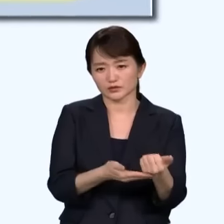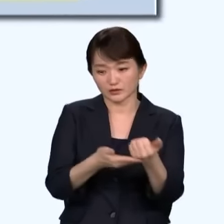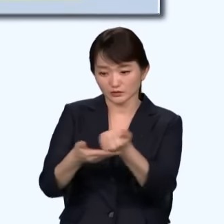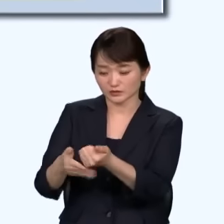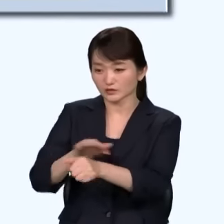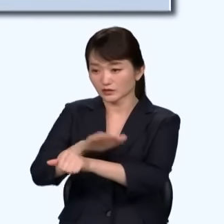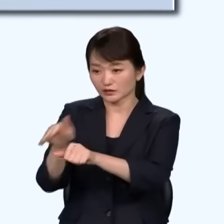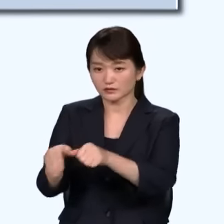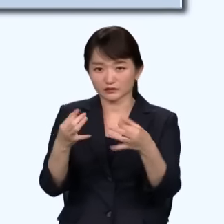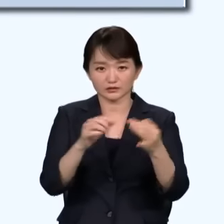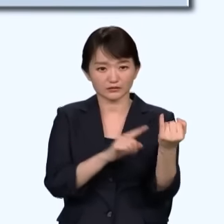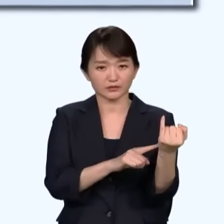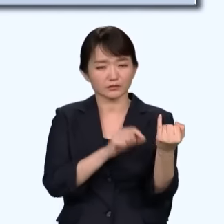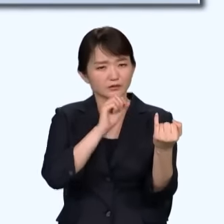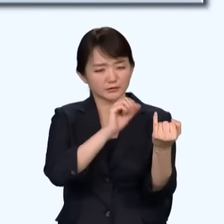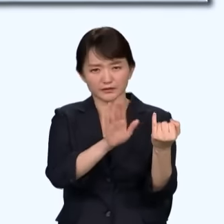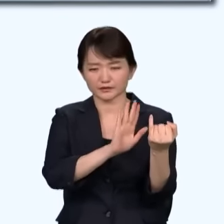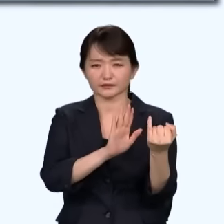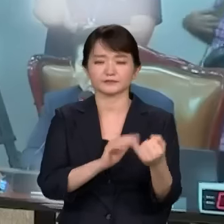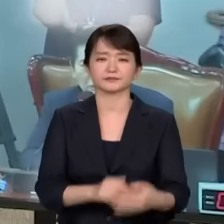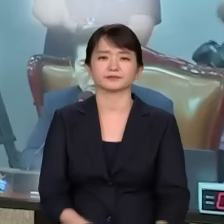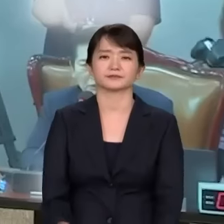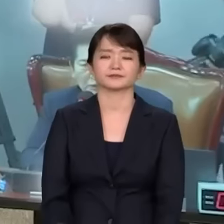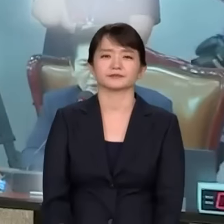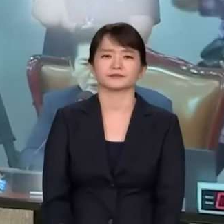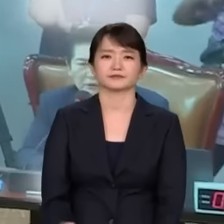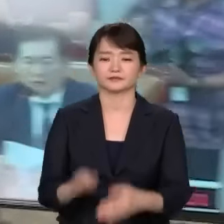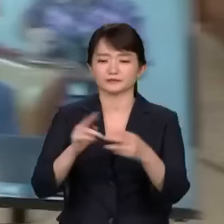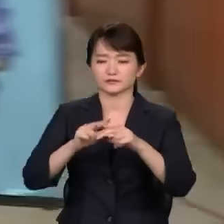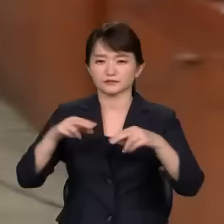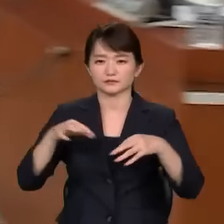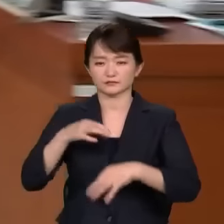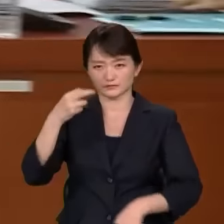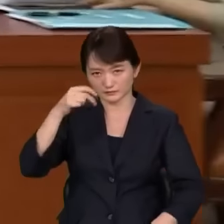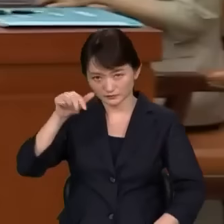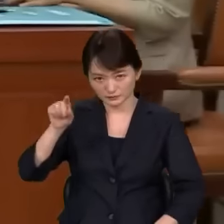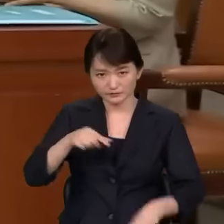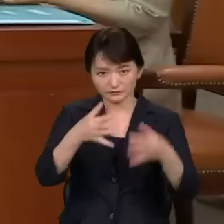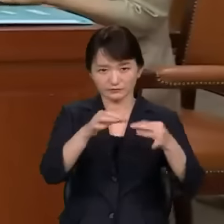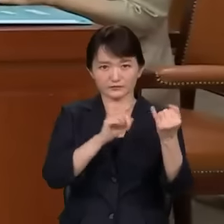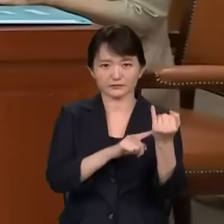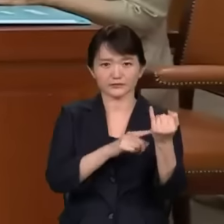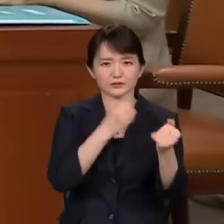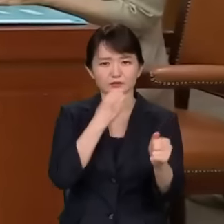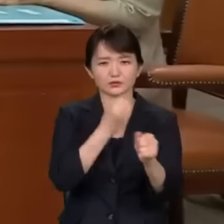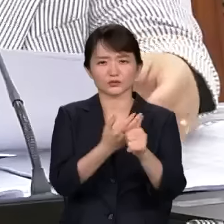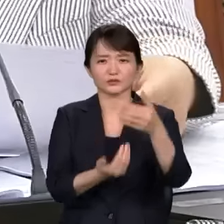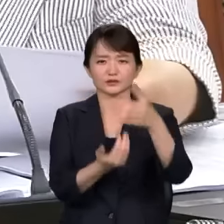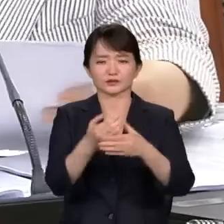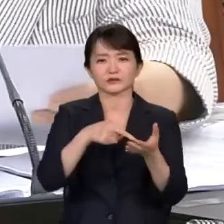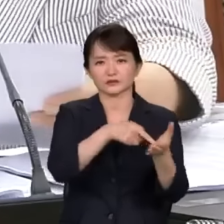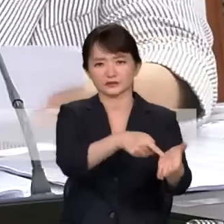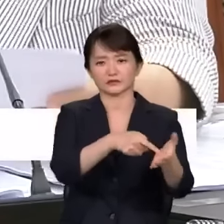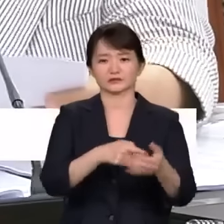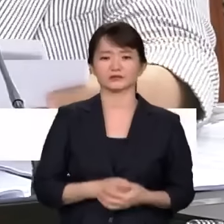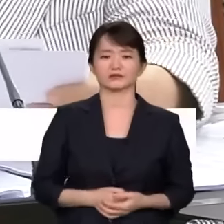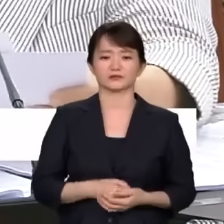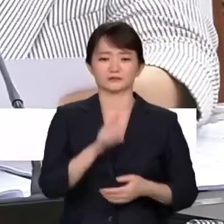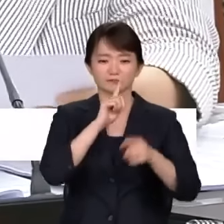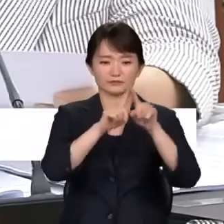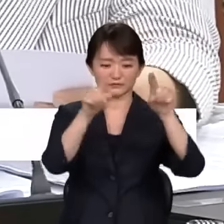게 아니었다는 이유를 든 것으로 알려졌습니다. 공수처에도 김 여사에 대한 고발 사건이 접수돼 있습니다. 고소장 제출돼